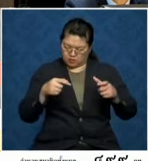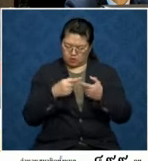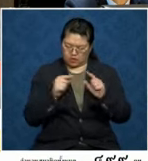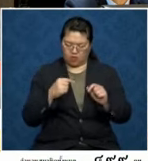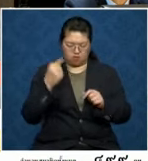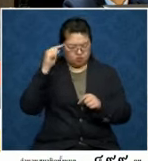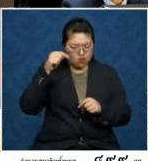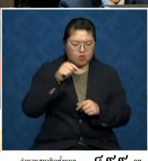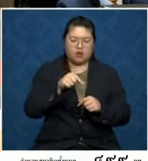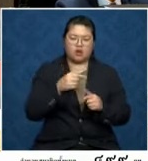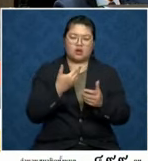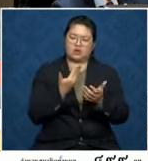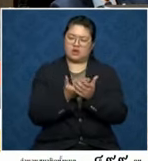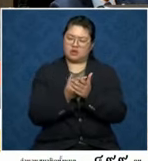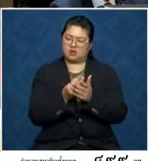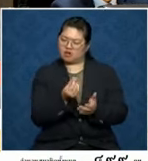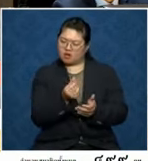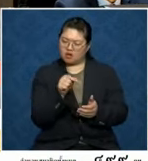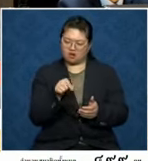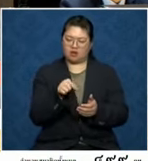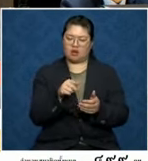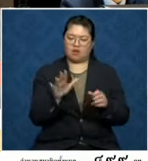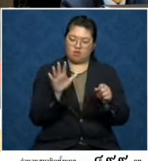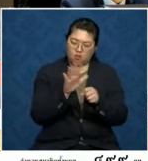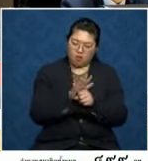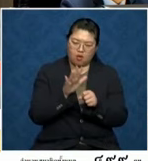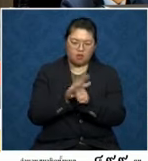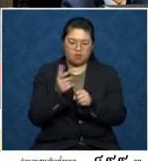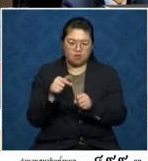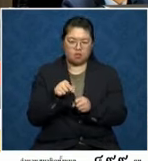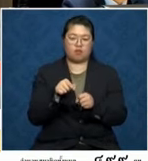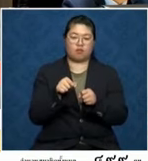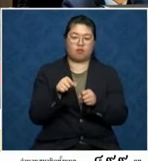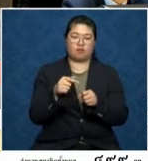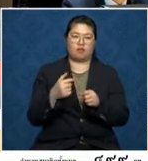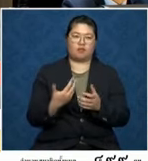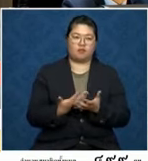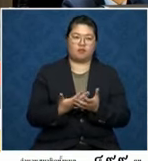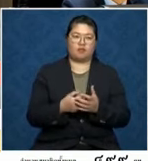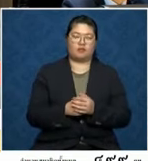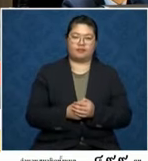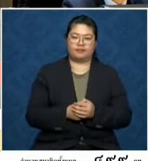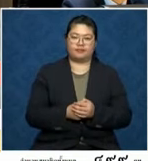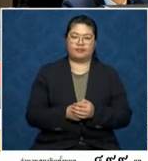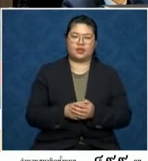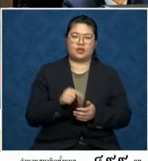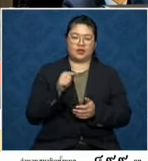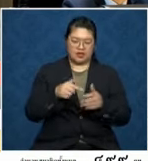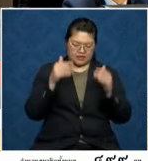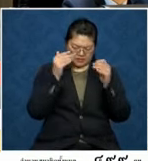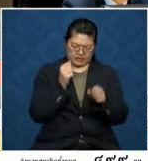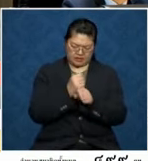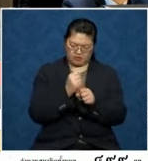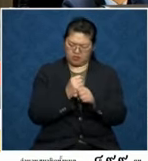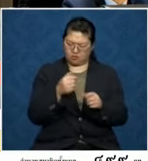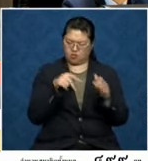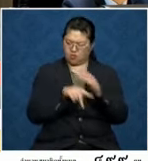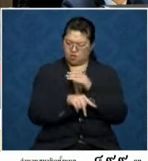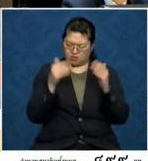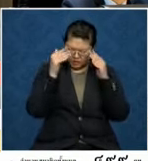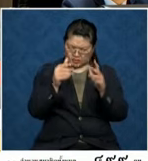ว่าจำนวนเงินเพียงพอกับเงินในเช็คที่ออกไปหรือไม่อันนี้ถือว่าไม่มีเจตนาทุจริต